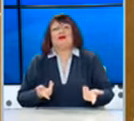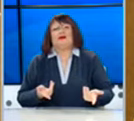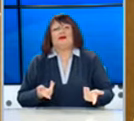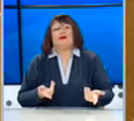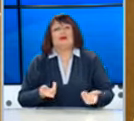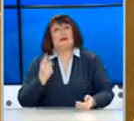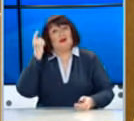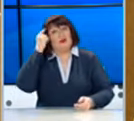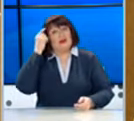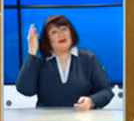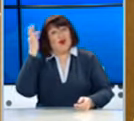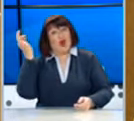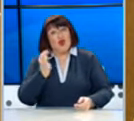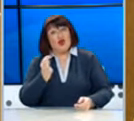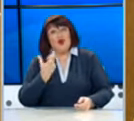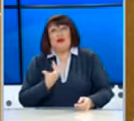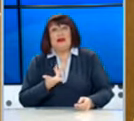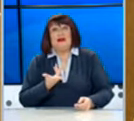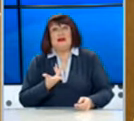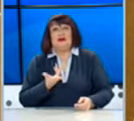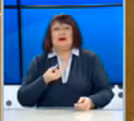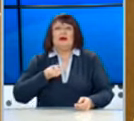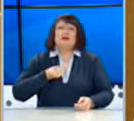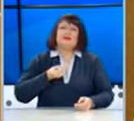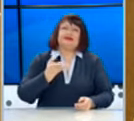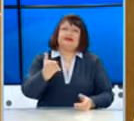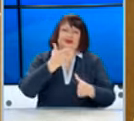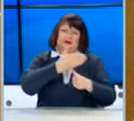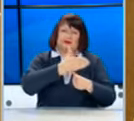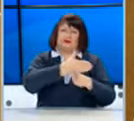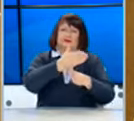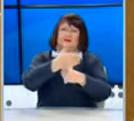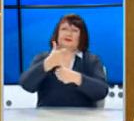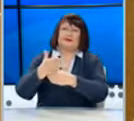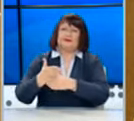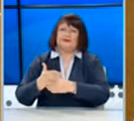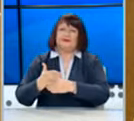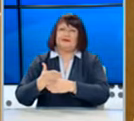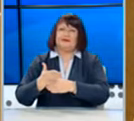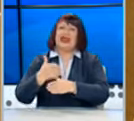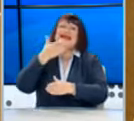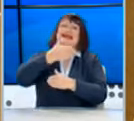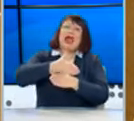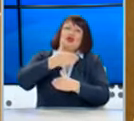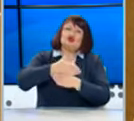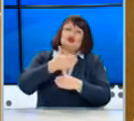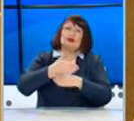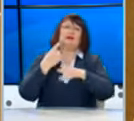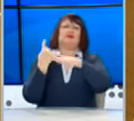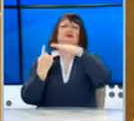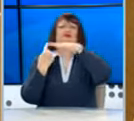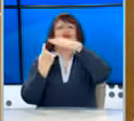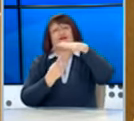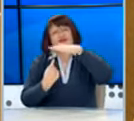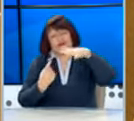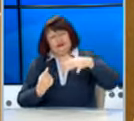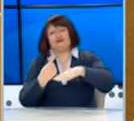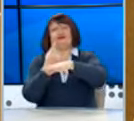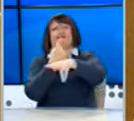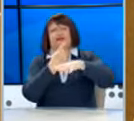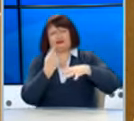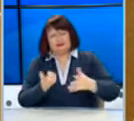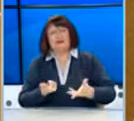λογικό να πολλαπλασιάζονται τα ενοικιαζόμενα τυτικά μέσα και να επταπλασιάζονται οι